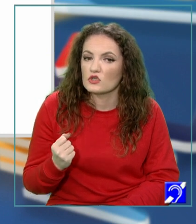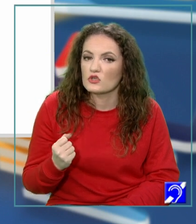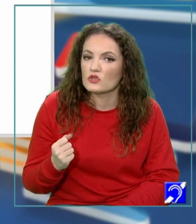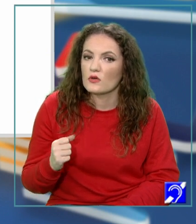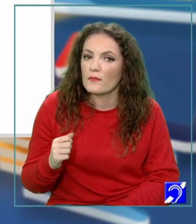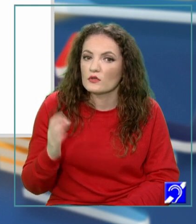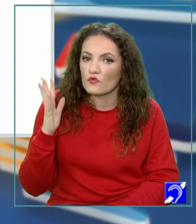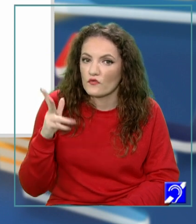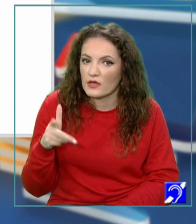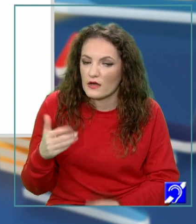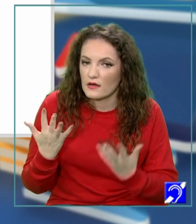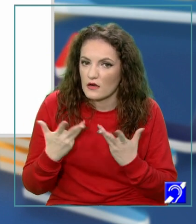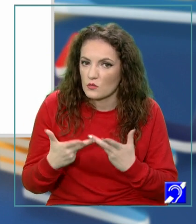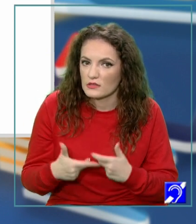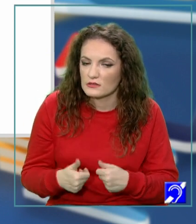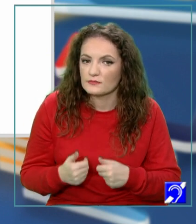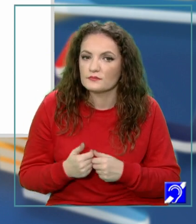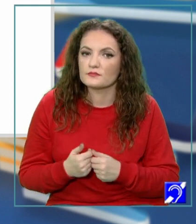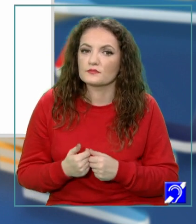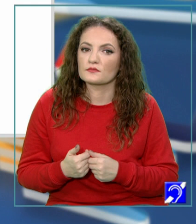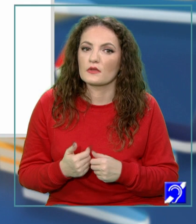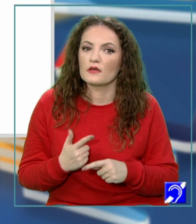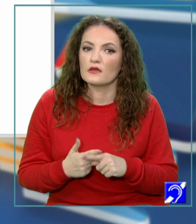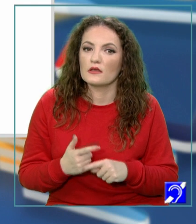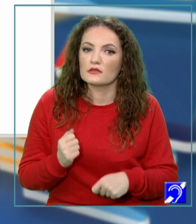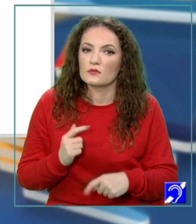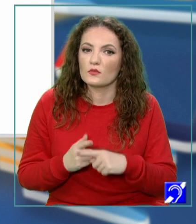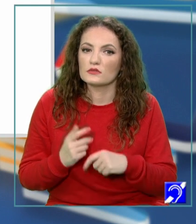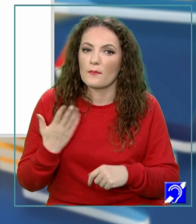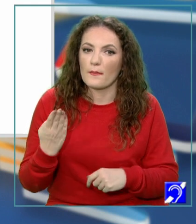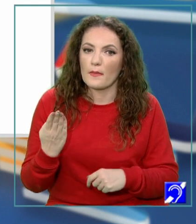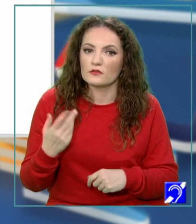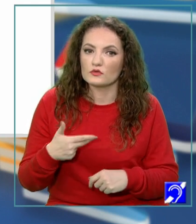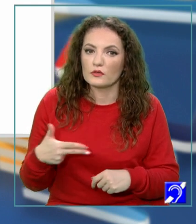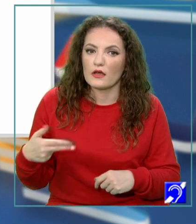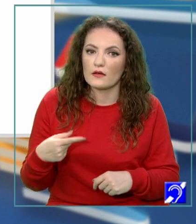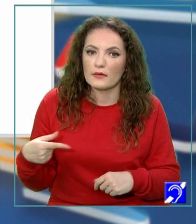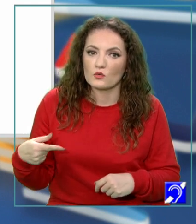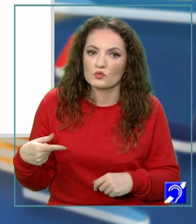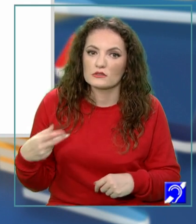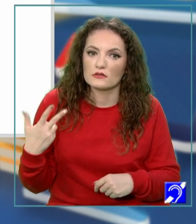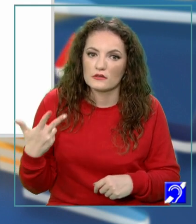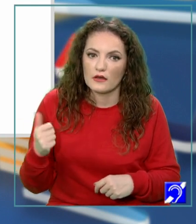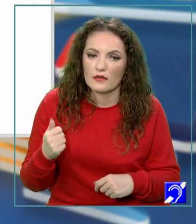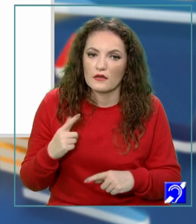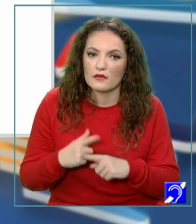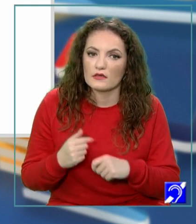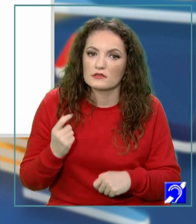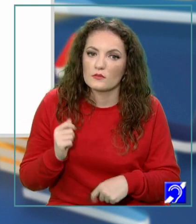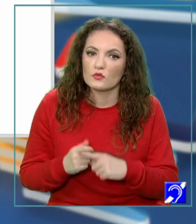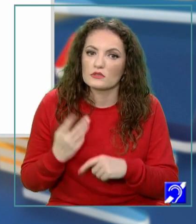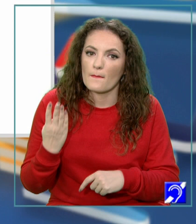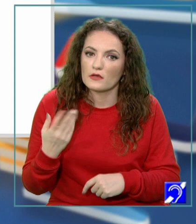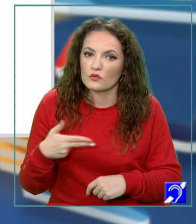parte. Deci voi scrie x plus 4 egal prima dată cu minus 3, voi rezolva, îmi dă x egal cu minus 7. x plus 4 egal